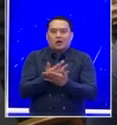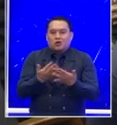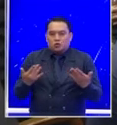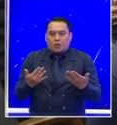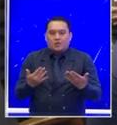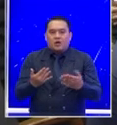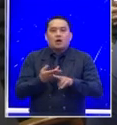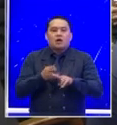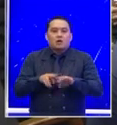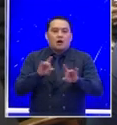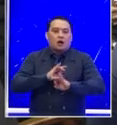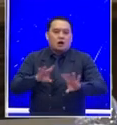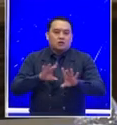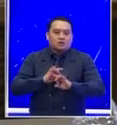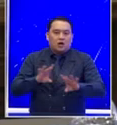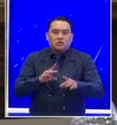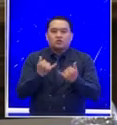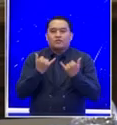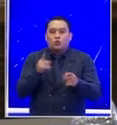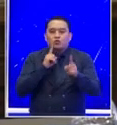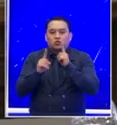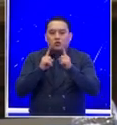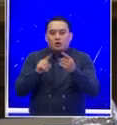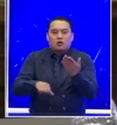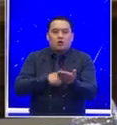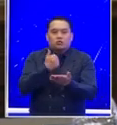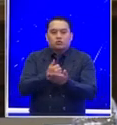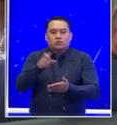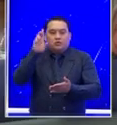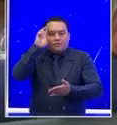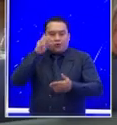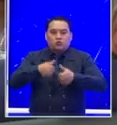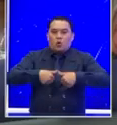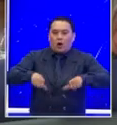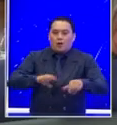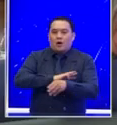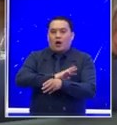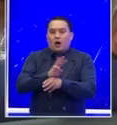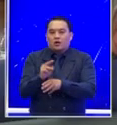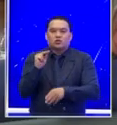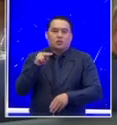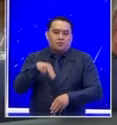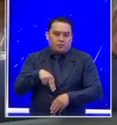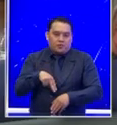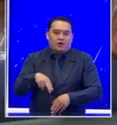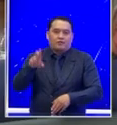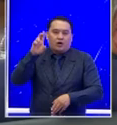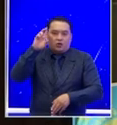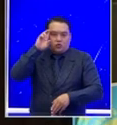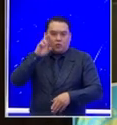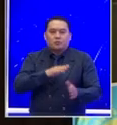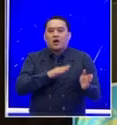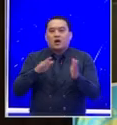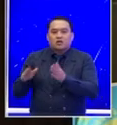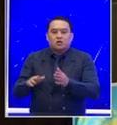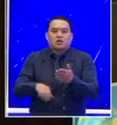других. Об этом стало известно на очередном заседании Государственной комиссии по обеспечению режима чрезвычайного положения,